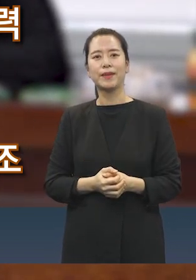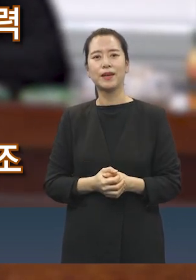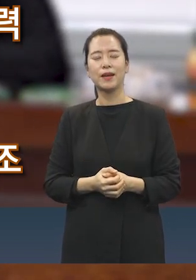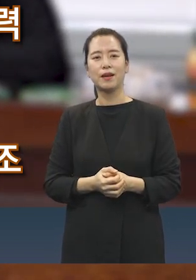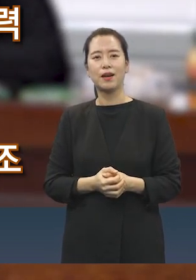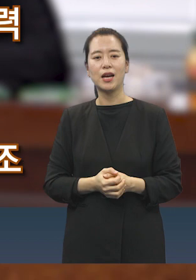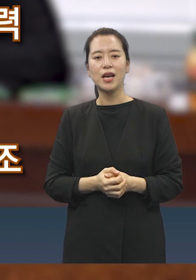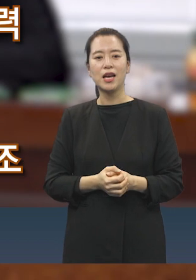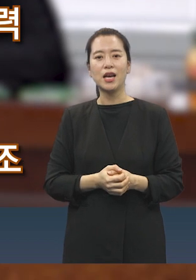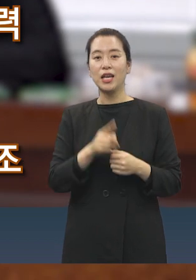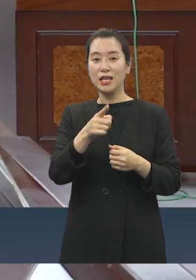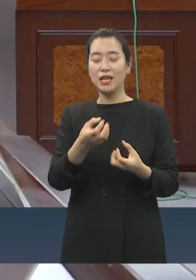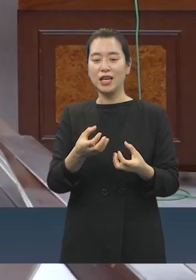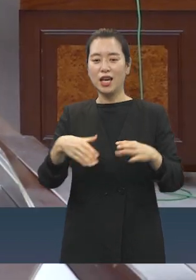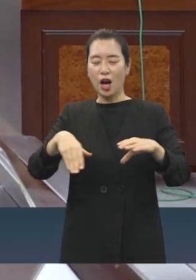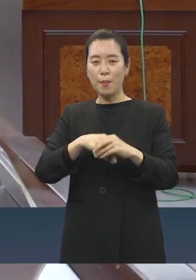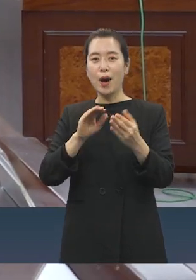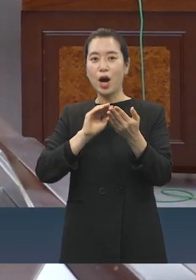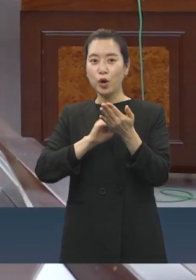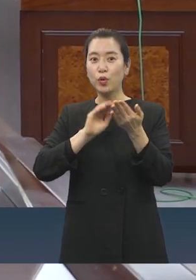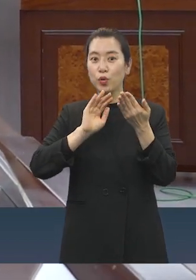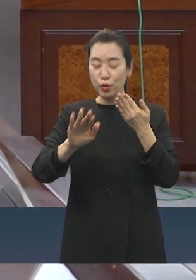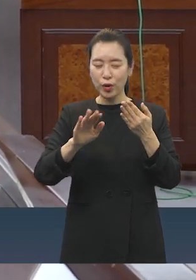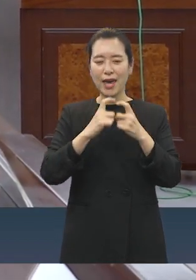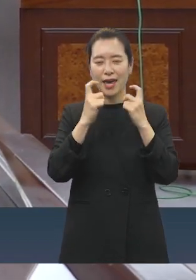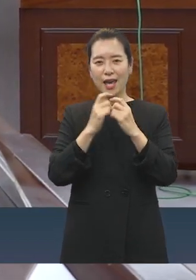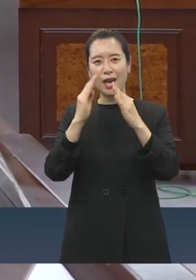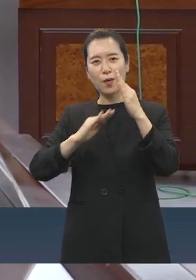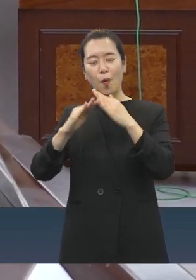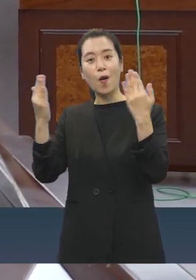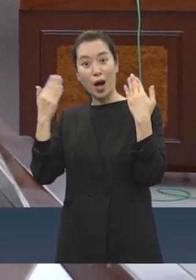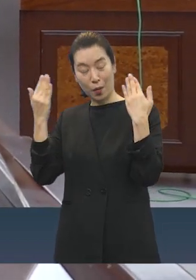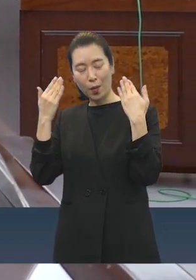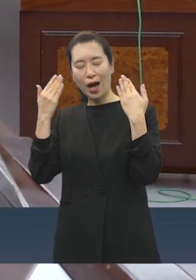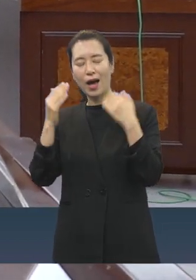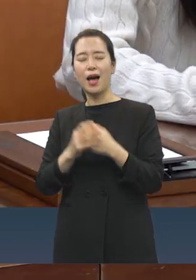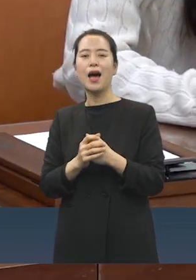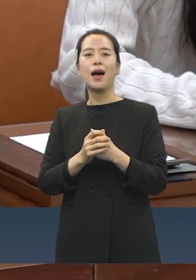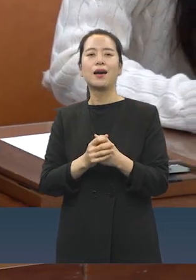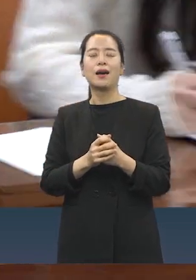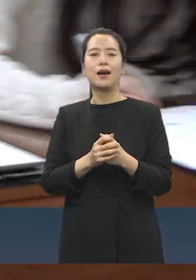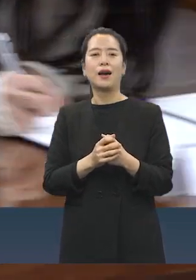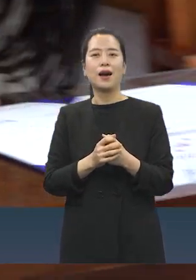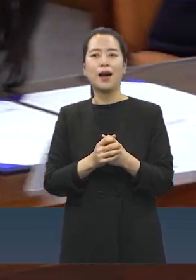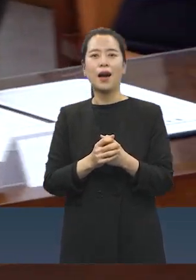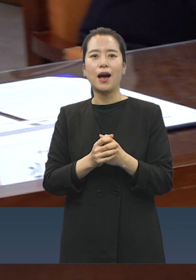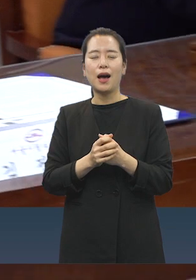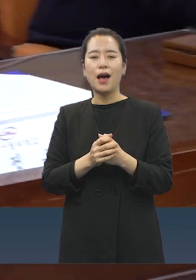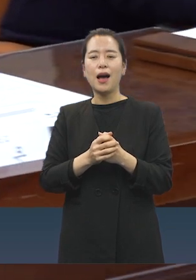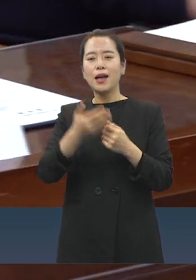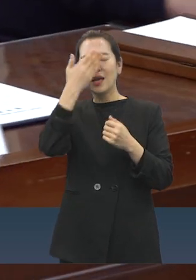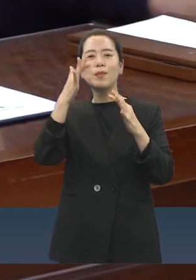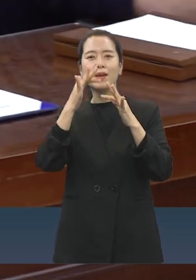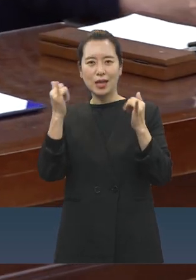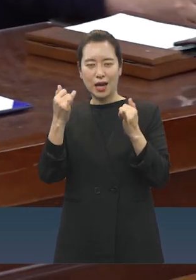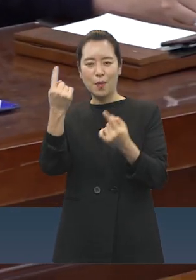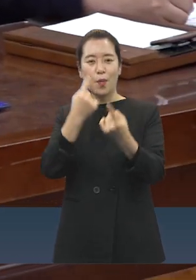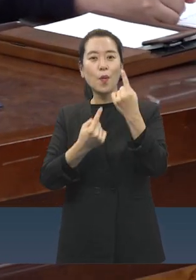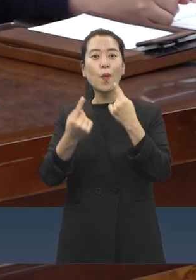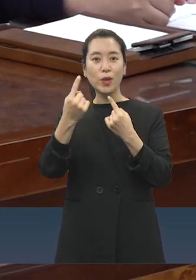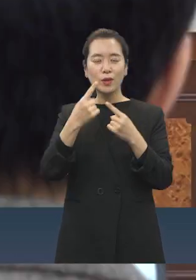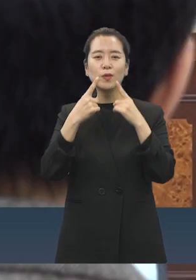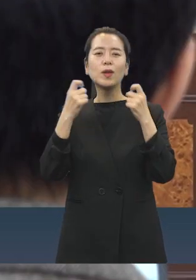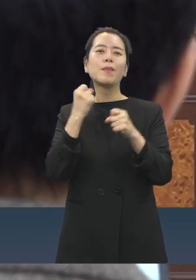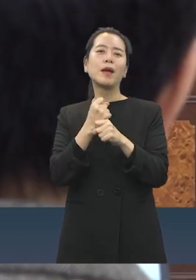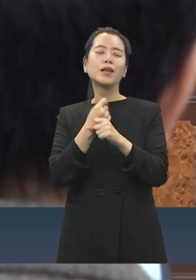구축을 위해 진행됐습니다 그는 총 학생회와의 업무협약을 통해 청년이 모이는 동대문구 구현을 위해 노력할